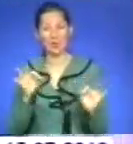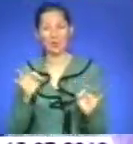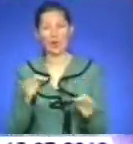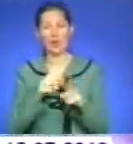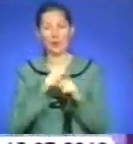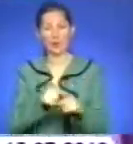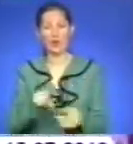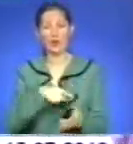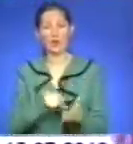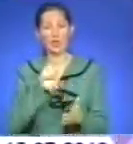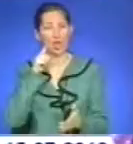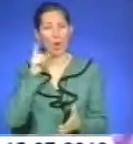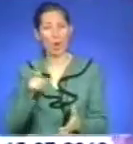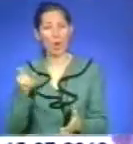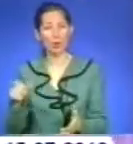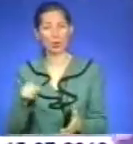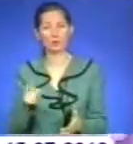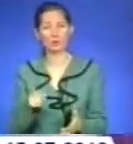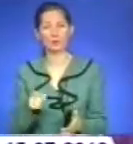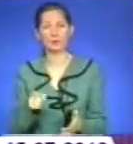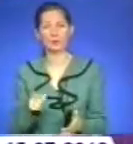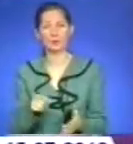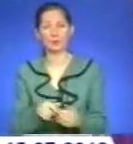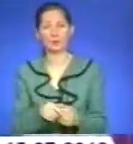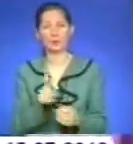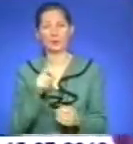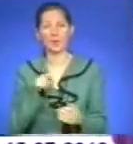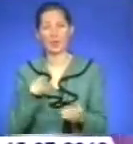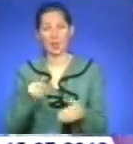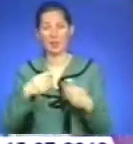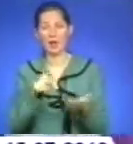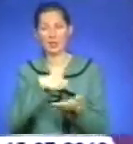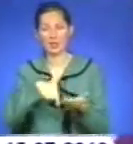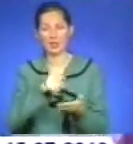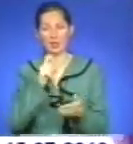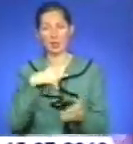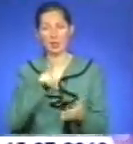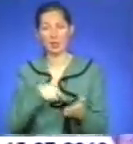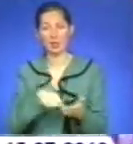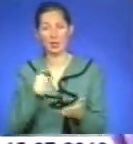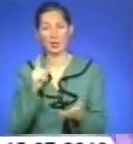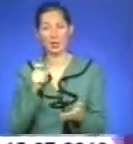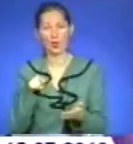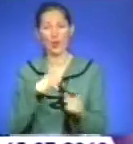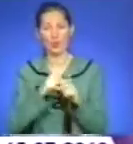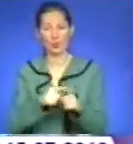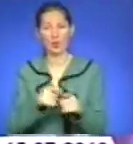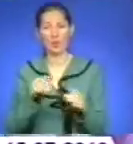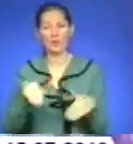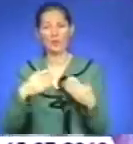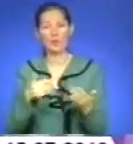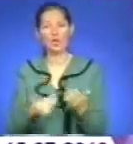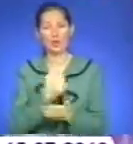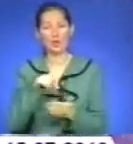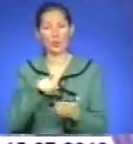молоді. Він видав диск вже, 100 питань, 100 відповідей, але зараз ще задавали йому нові питання, то так, цікаво було. Ви як